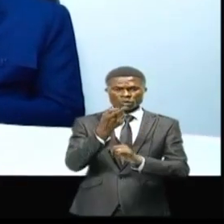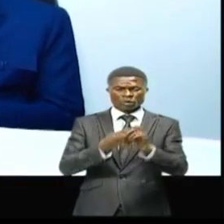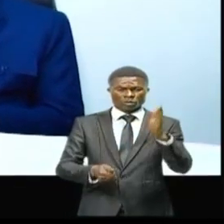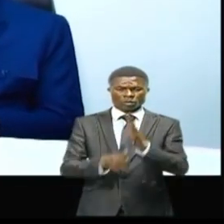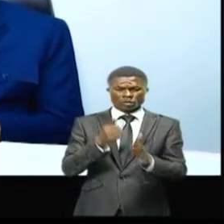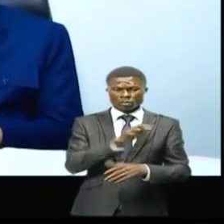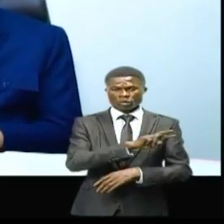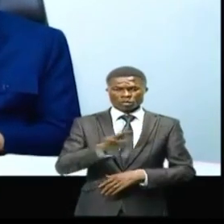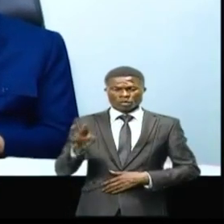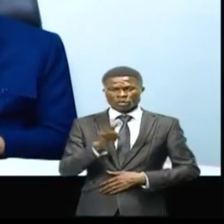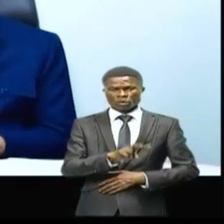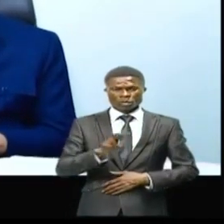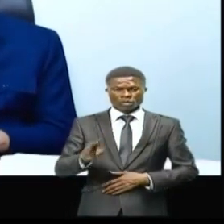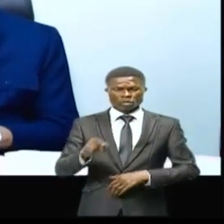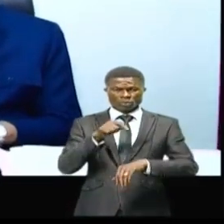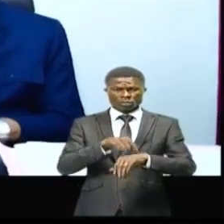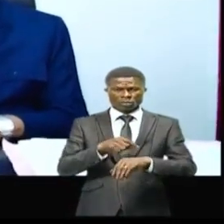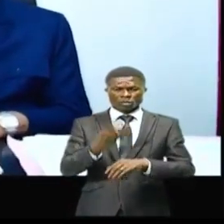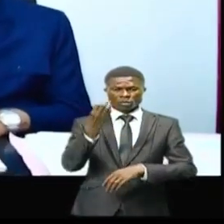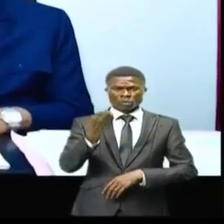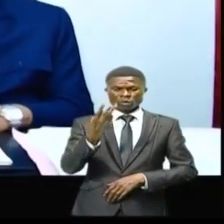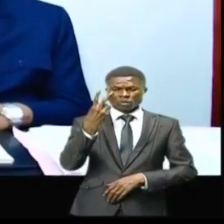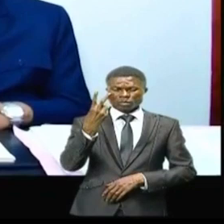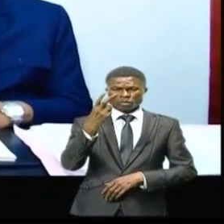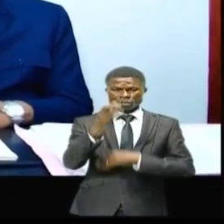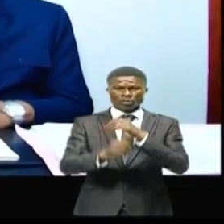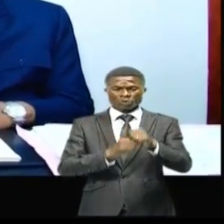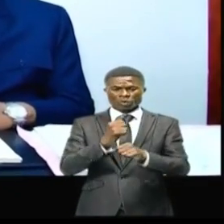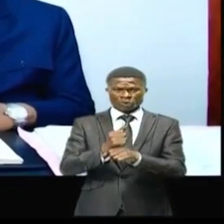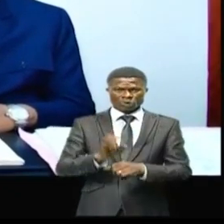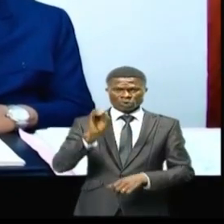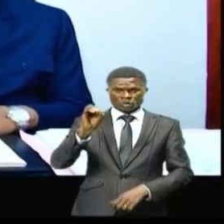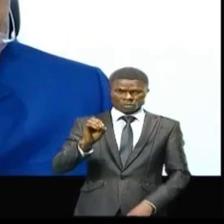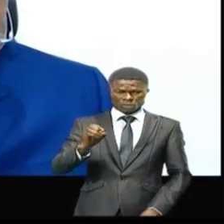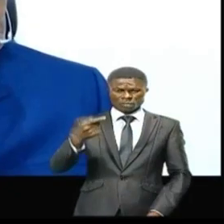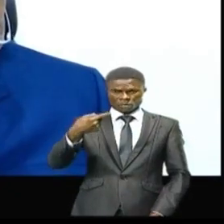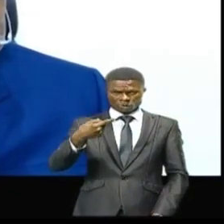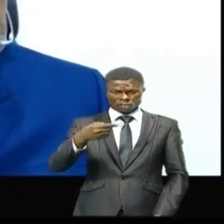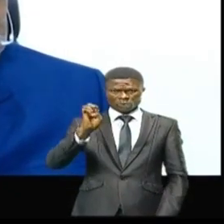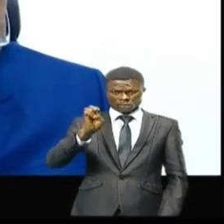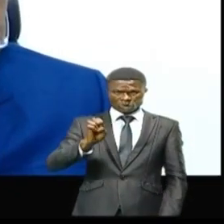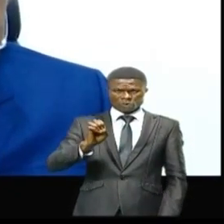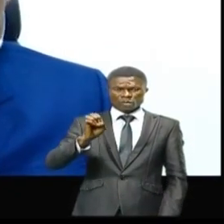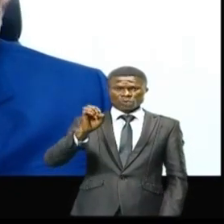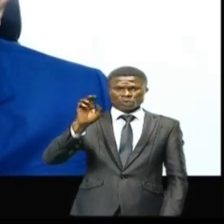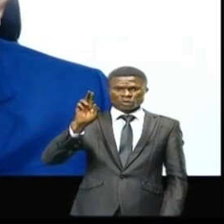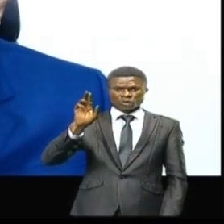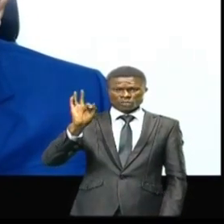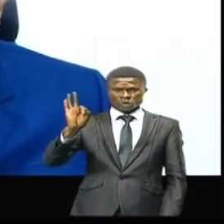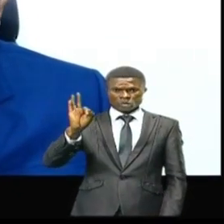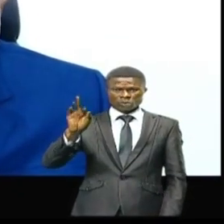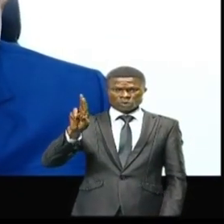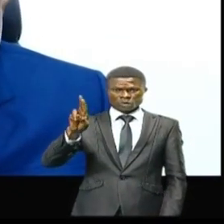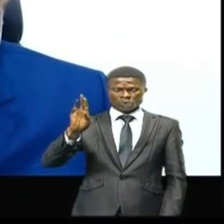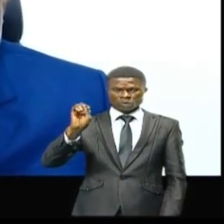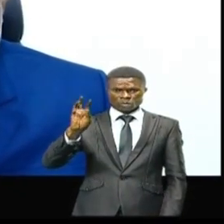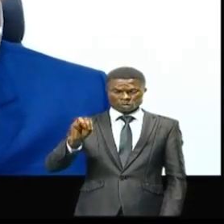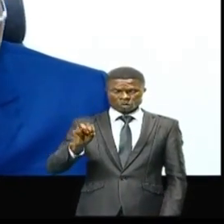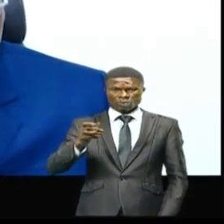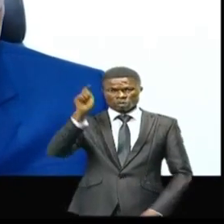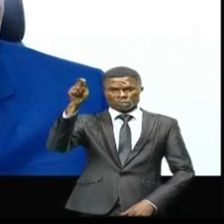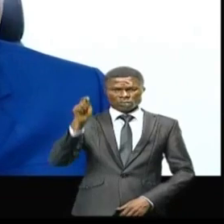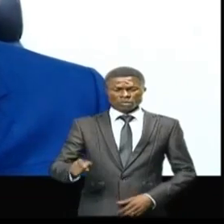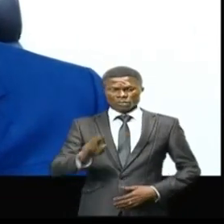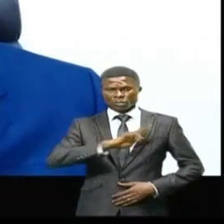2022 date du 42e anniversaire de logerme pour l'assistance humanitaire aux forces armées de la République